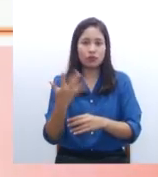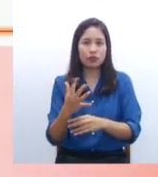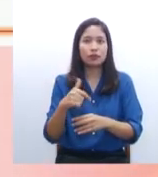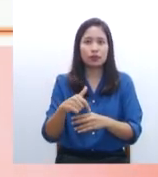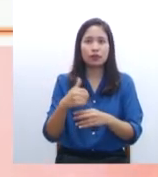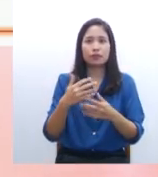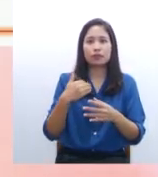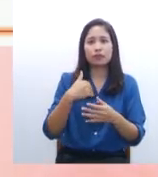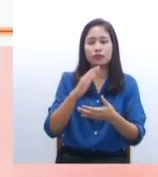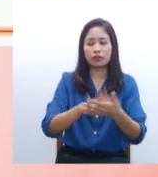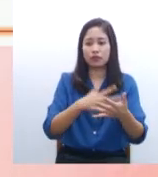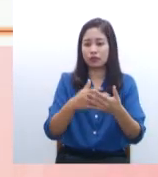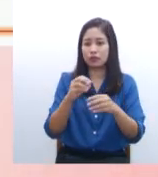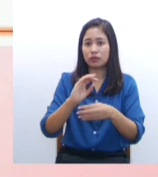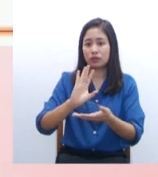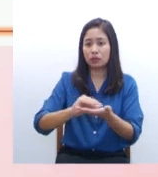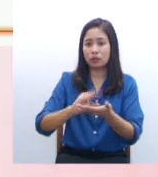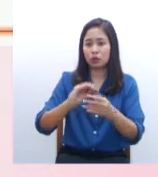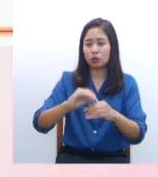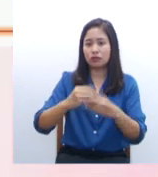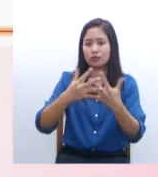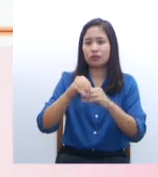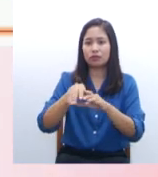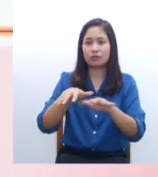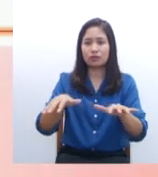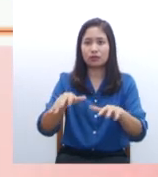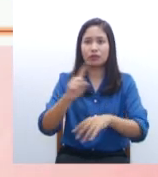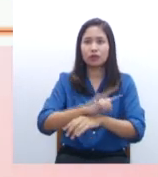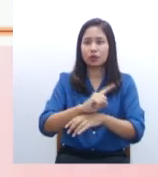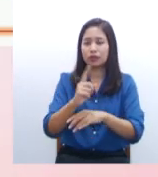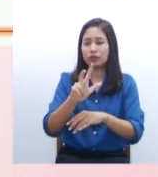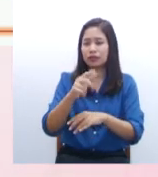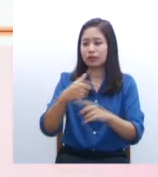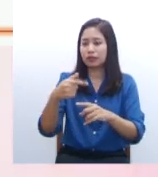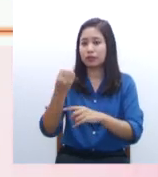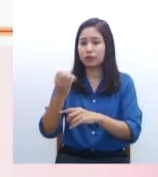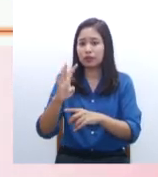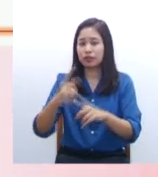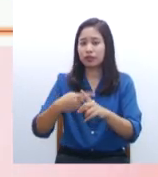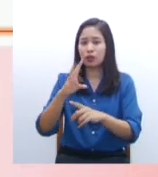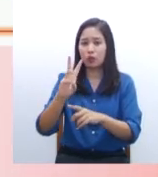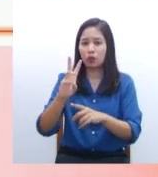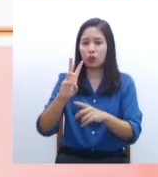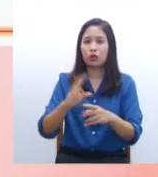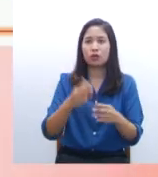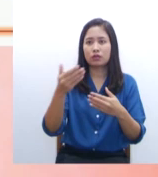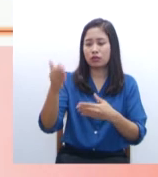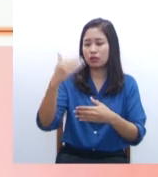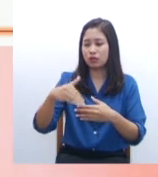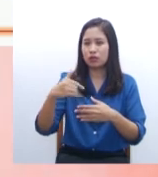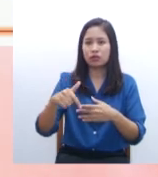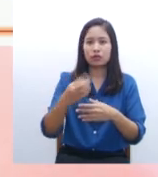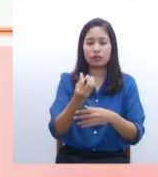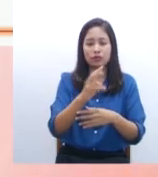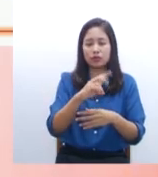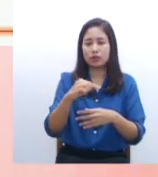นะครับซึ่งดำเนินการไปเมื่อวันที่3ถึง14มิถุนายนนะครับที่ผ่านมานะครับในส่วนของเครื่องมือที่2ครับคือแบบวัดการรับรู้ผู้มีส่วน